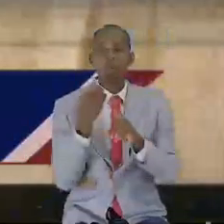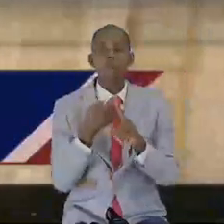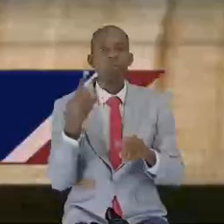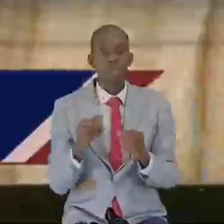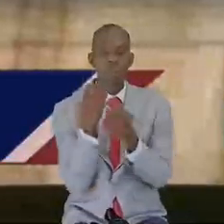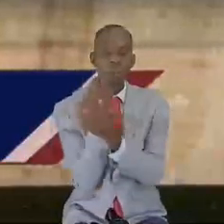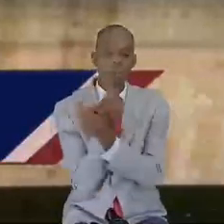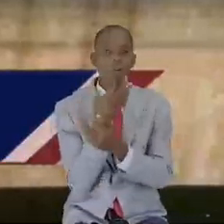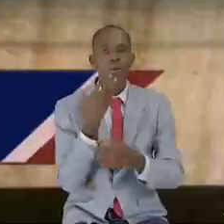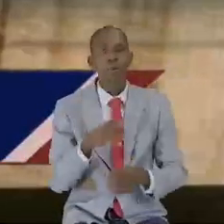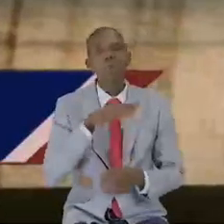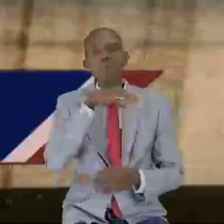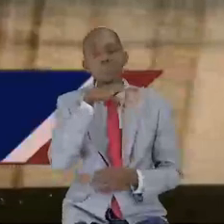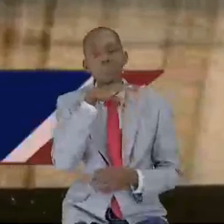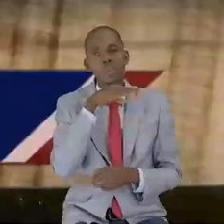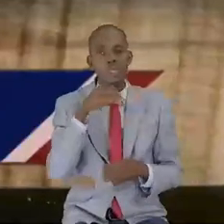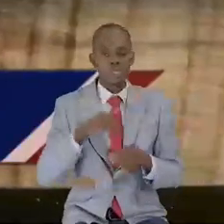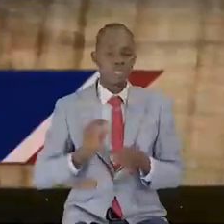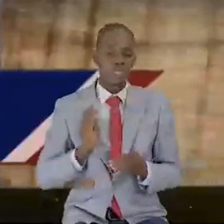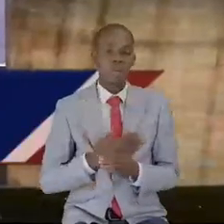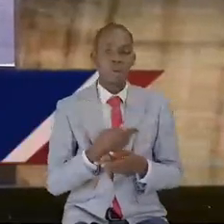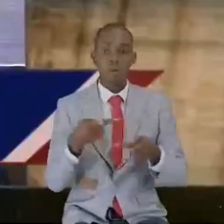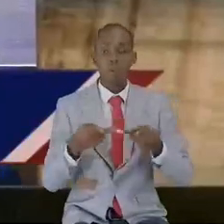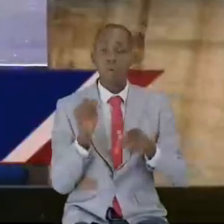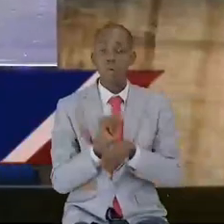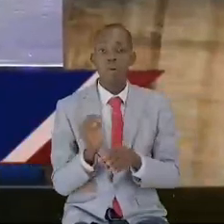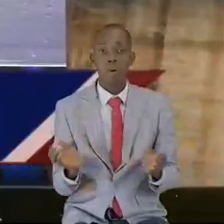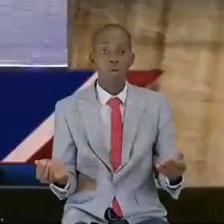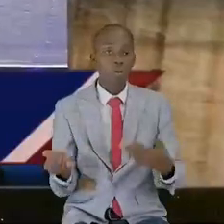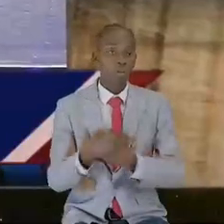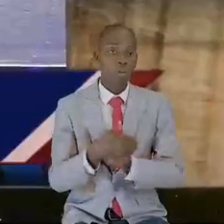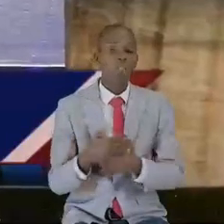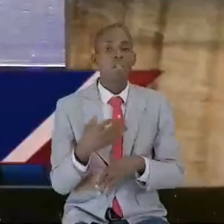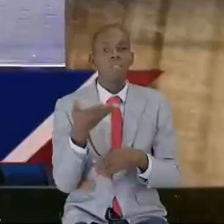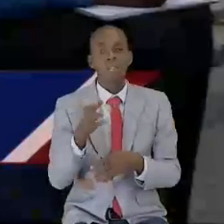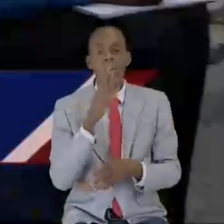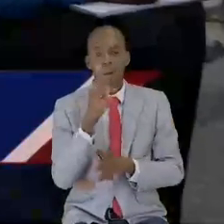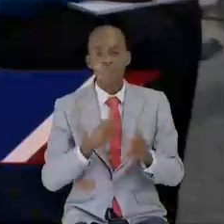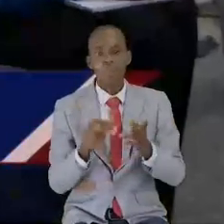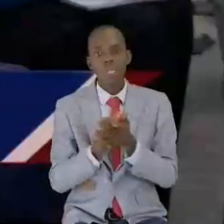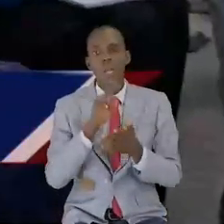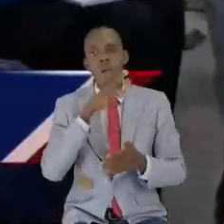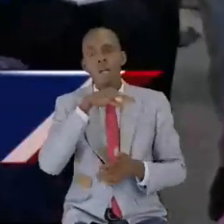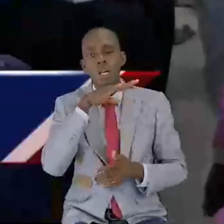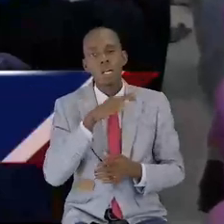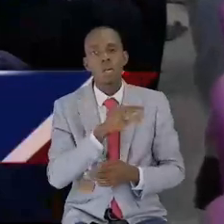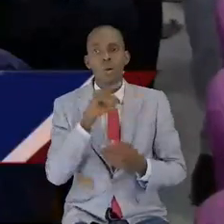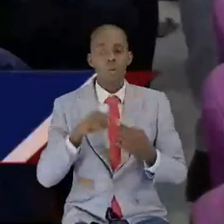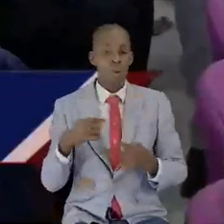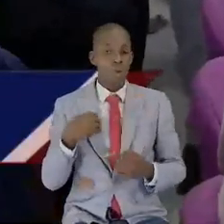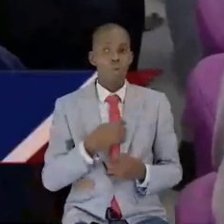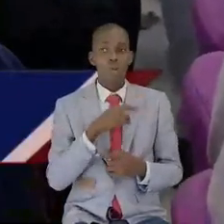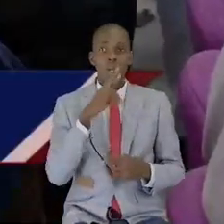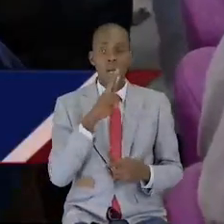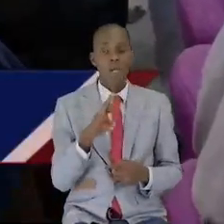corruption. Affranchis de la servitude de la corruption au bureau, il y a ceux qui sont corrompus et quand vous êtes sauvés, vous êtes délivrés